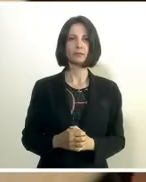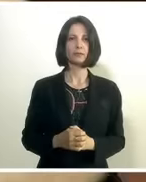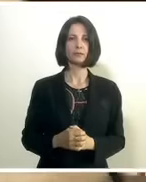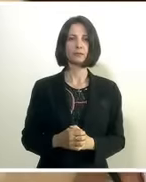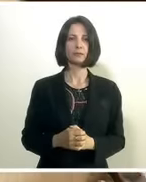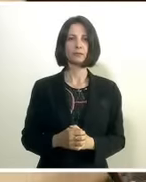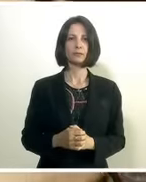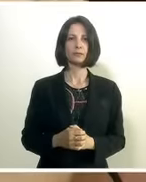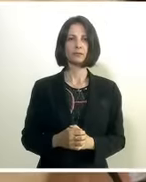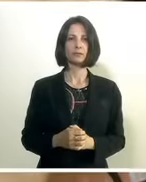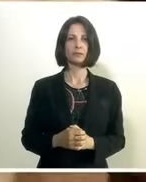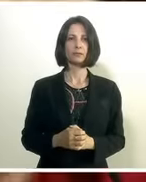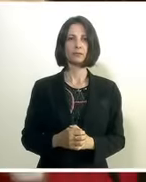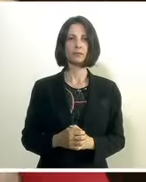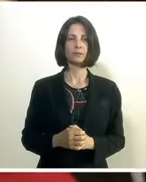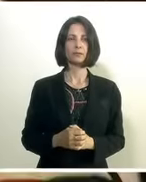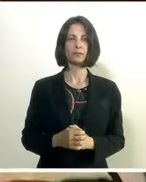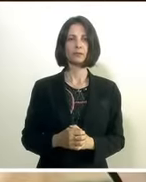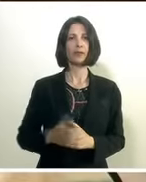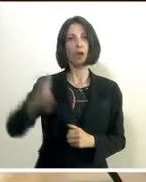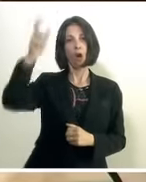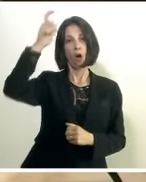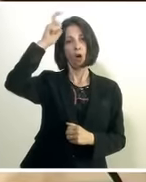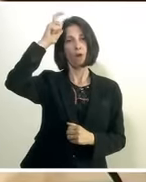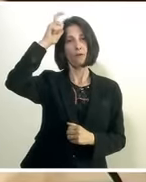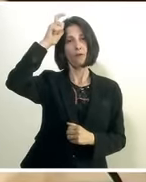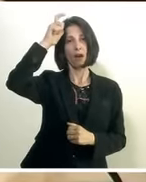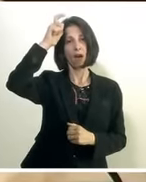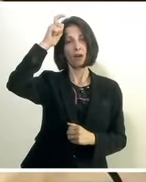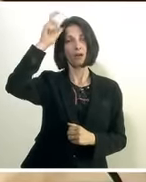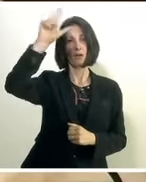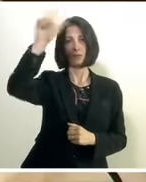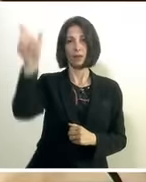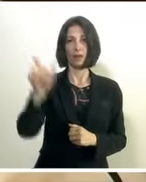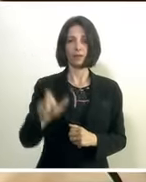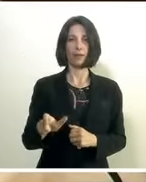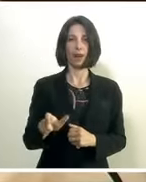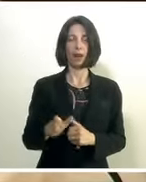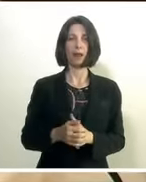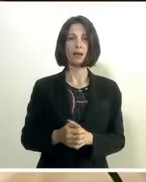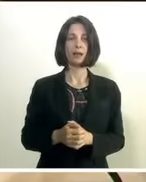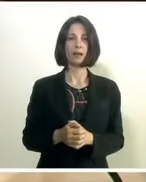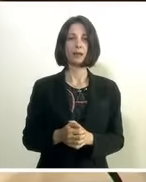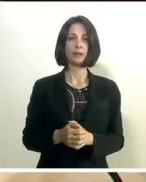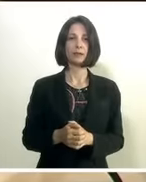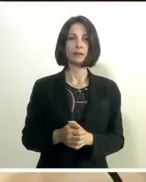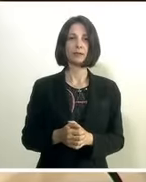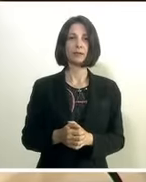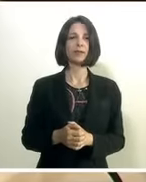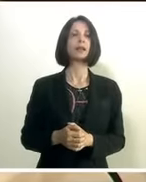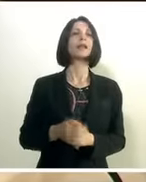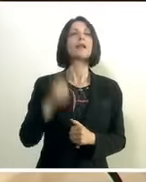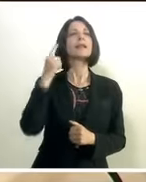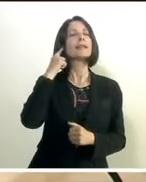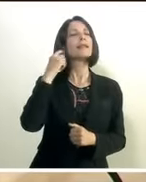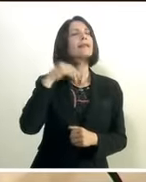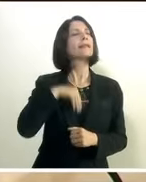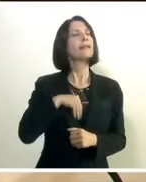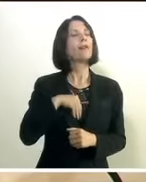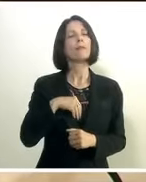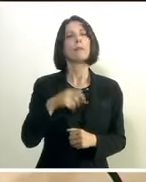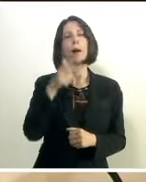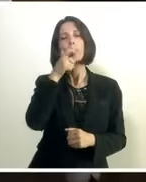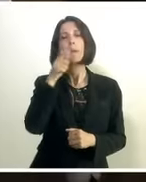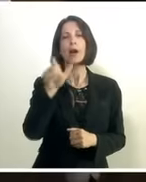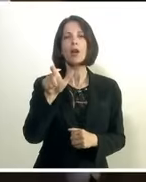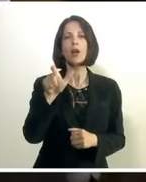soglia del governo del paese sentiva nella sincerità delle sue parole qualcosa